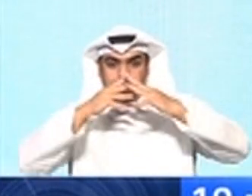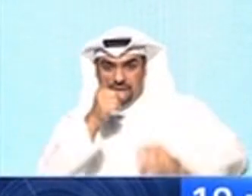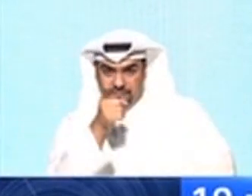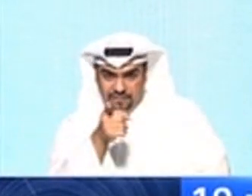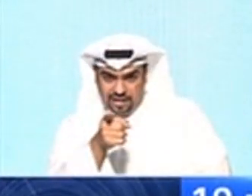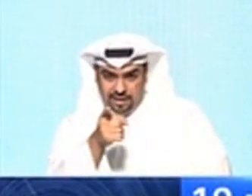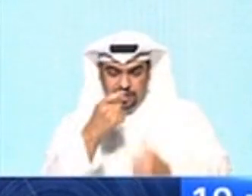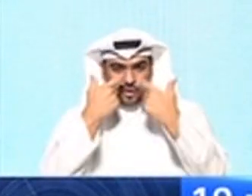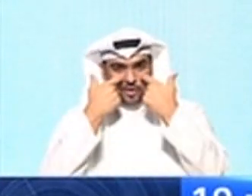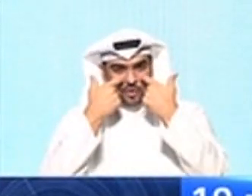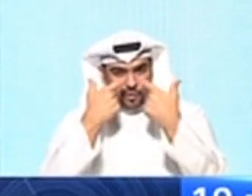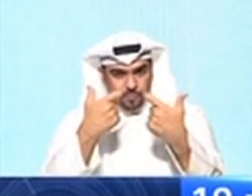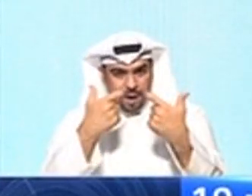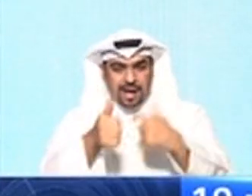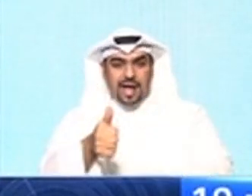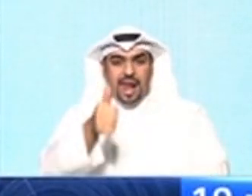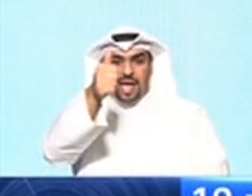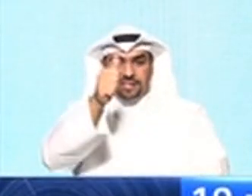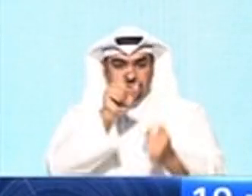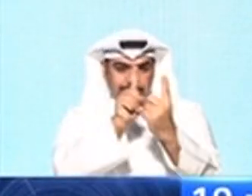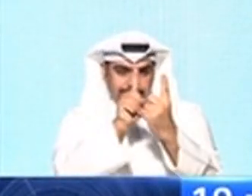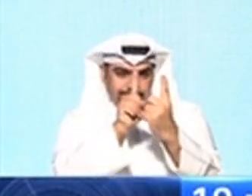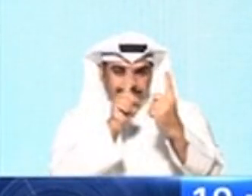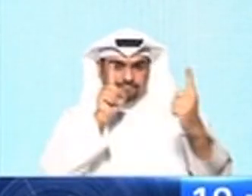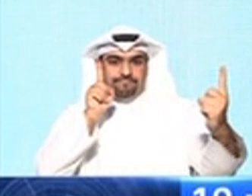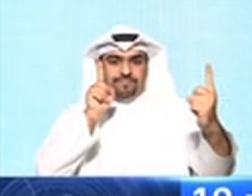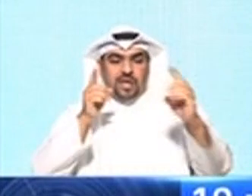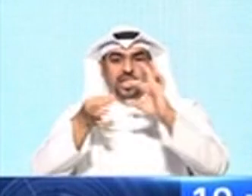المحددة للتسوق.